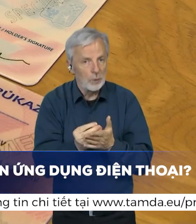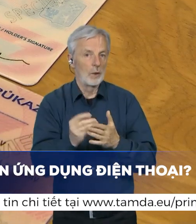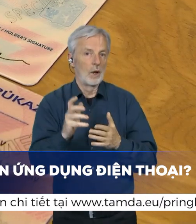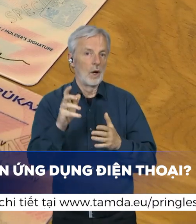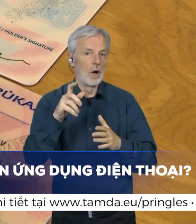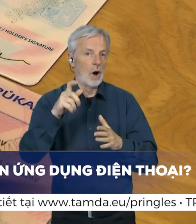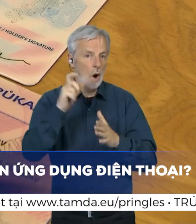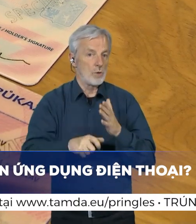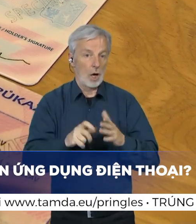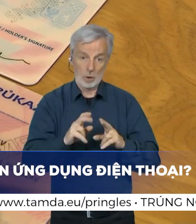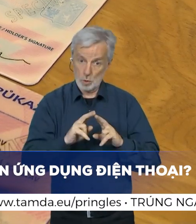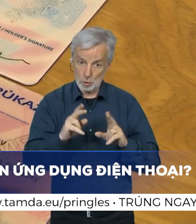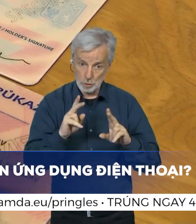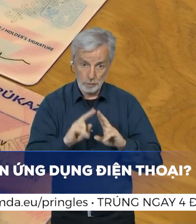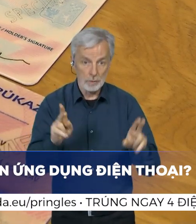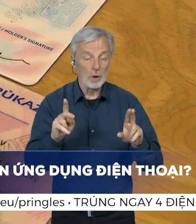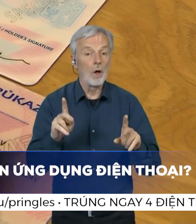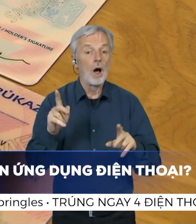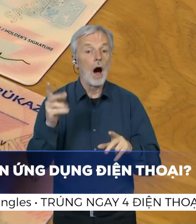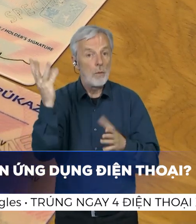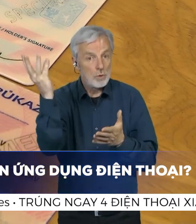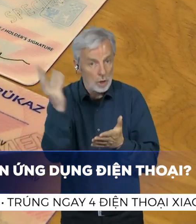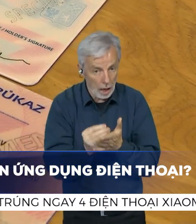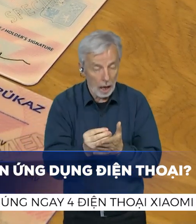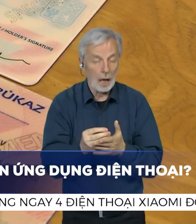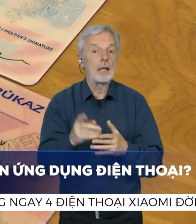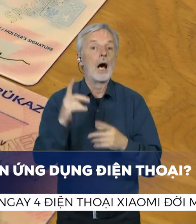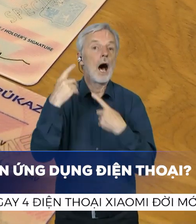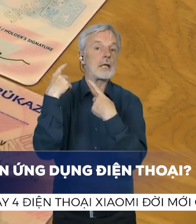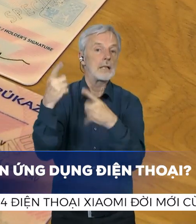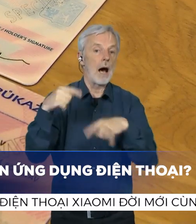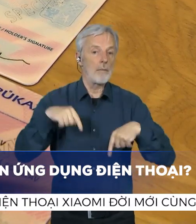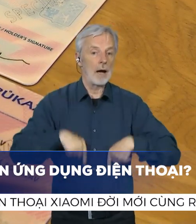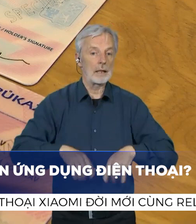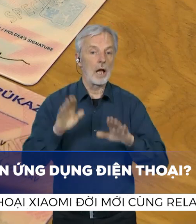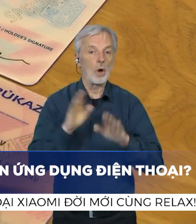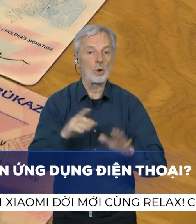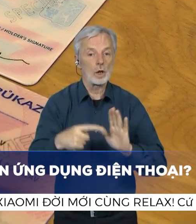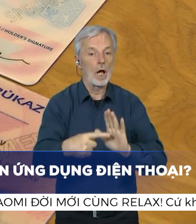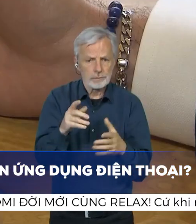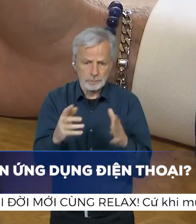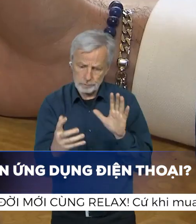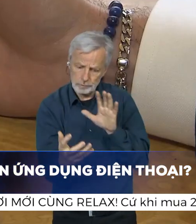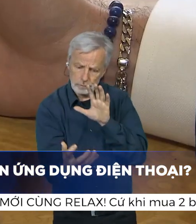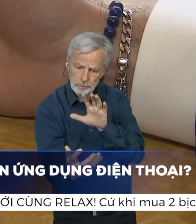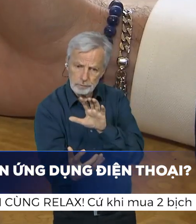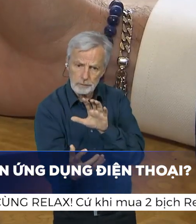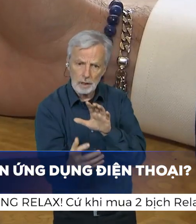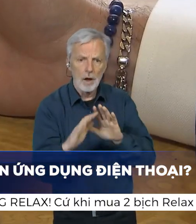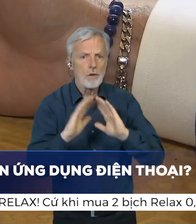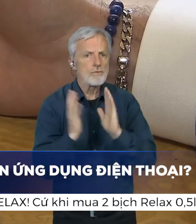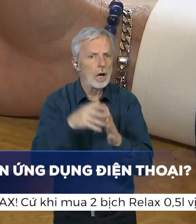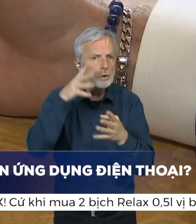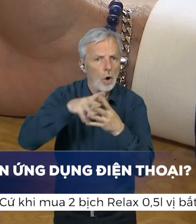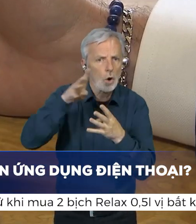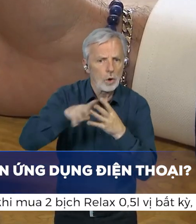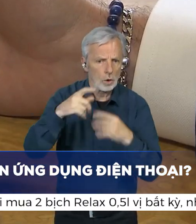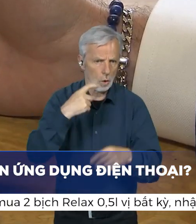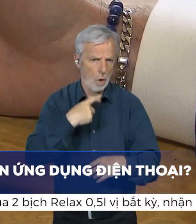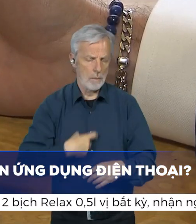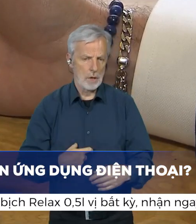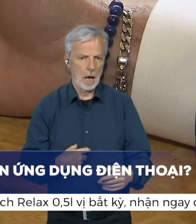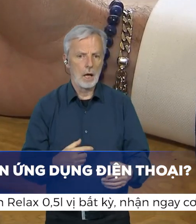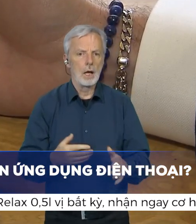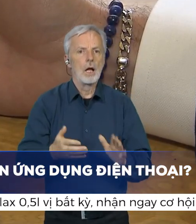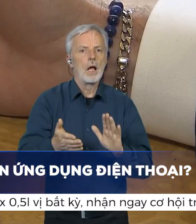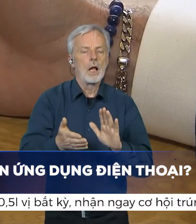hay các loại thẻ khác. Tuy nhiên, điều này không có nghĩa là các loại thẻ nhựa thông thường sẽ chấm dứt. Việc sử dụng ứng dụng eDokladi chỉ là một giải pháp thay thế.